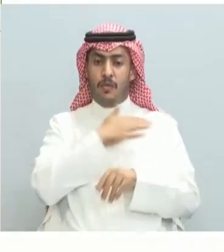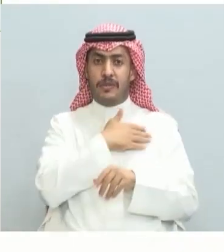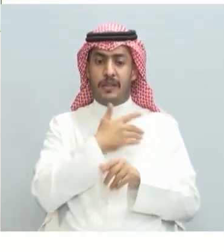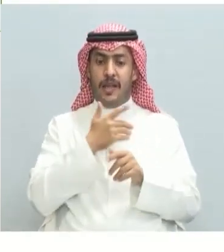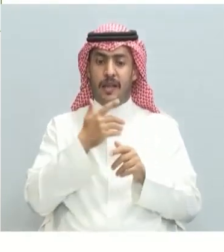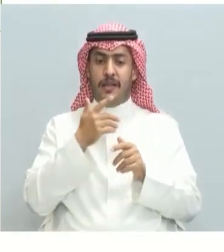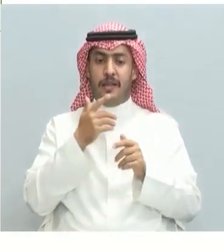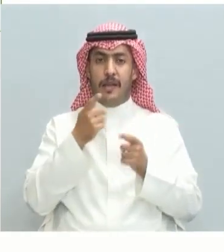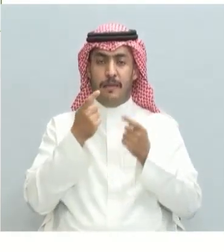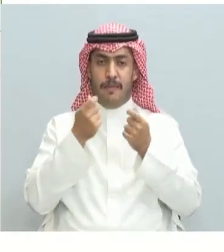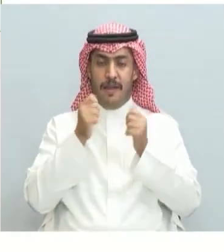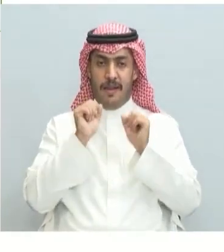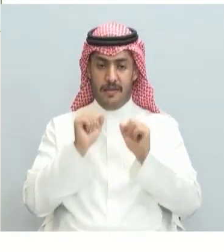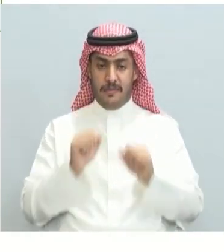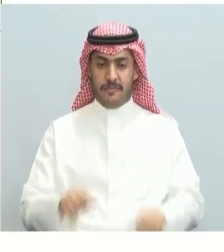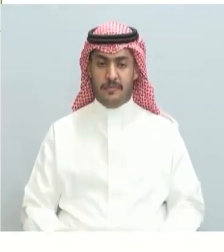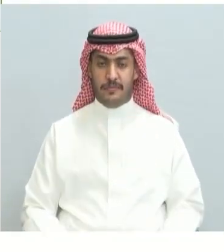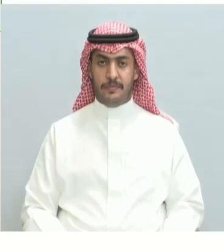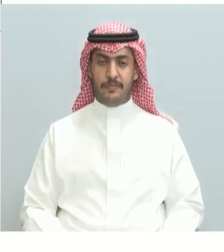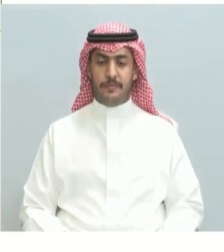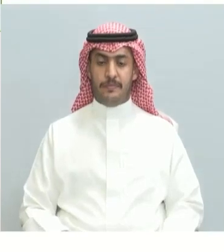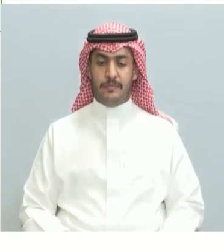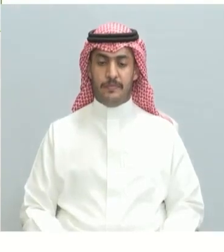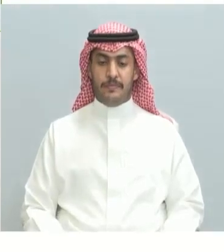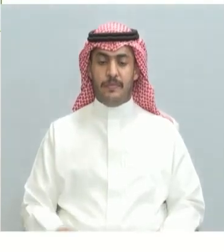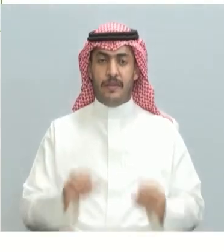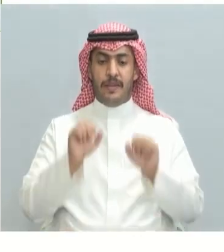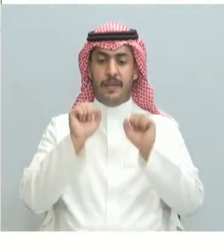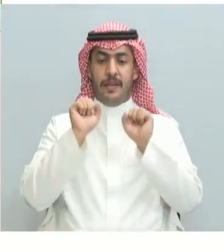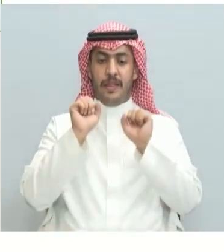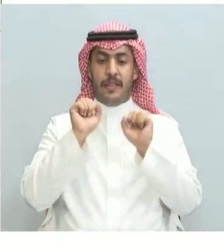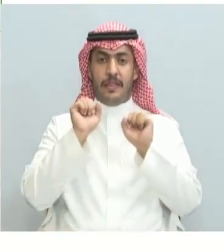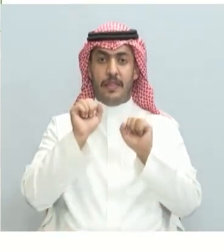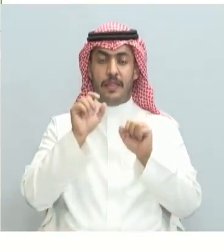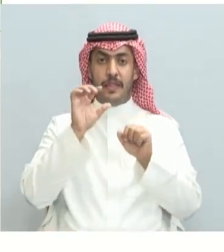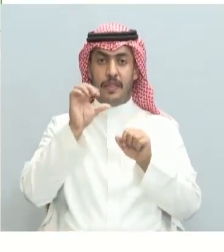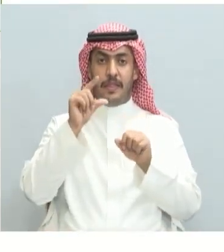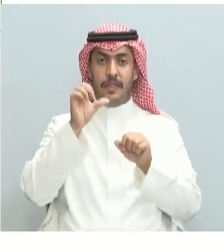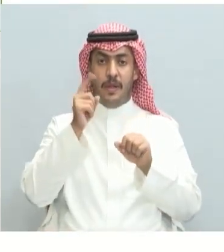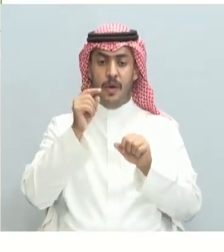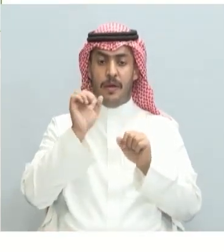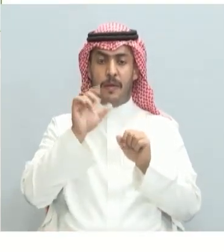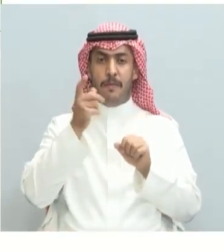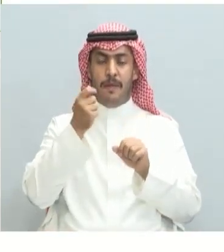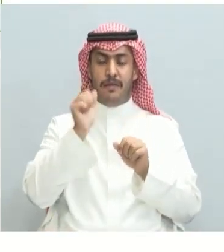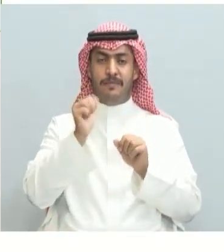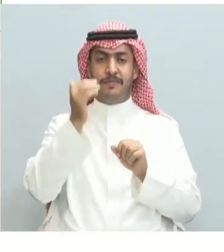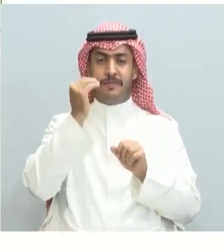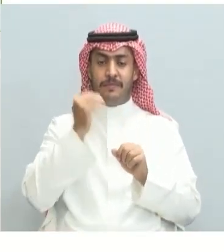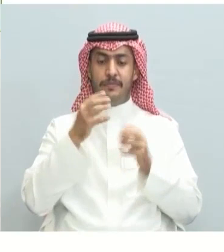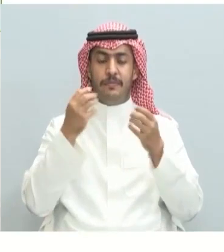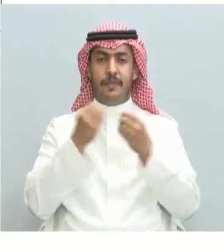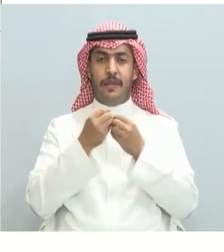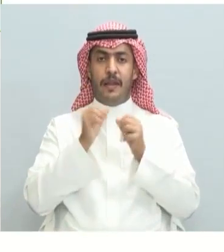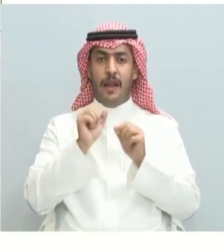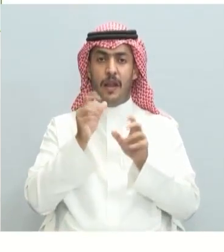الدرس السابق دور المال طبعا دور المال يندرج من ضمن